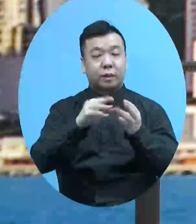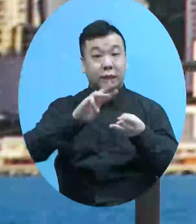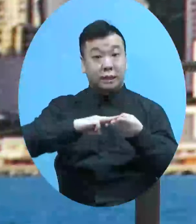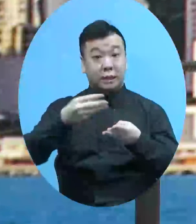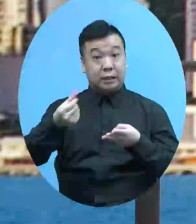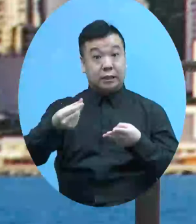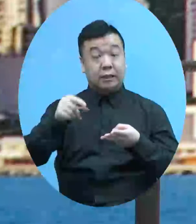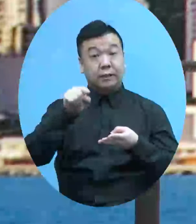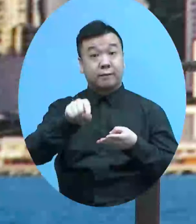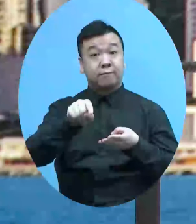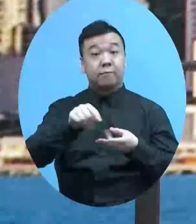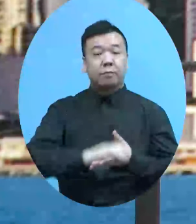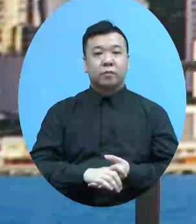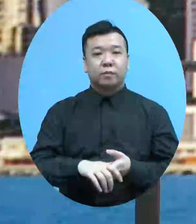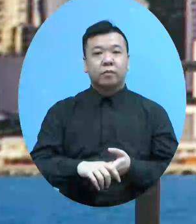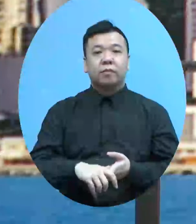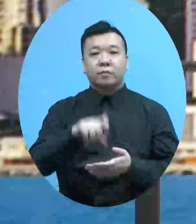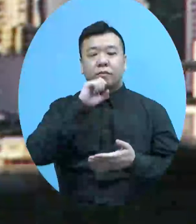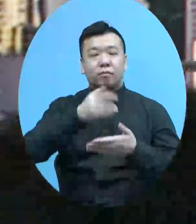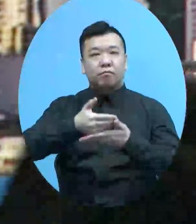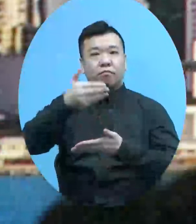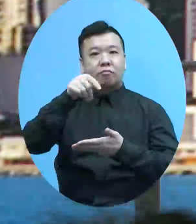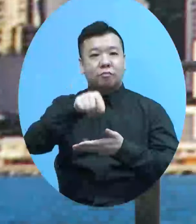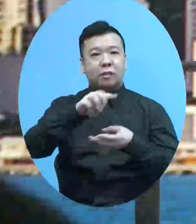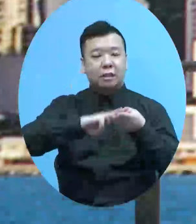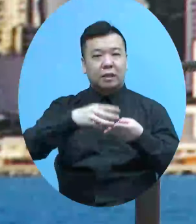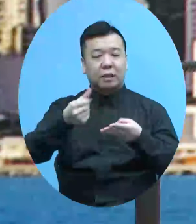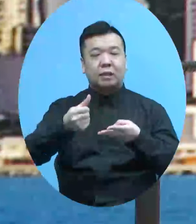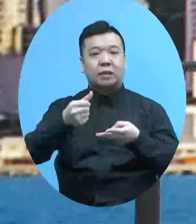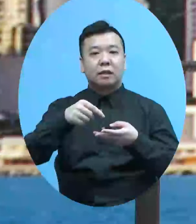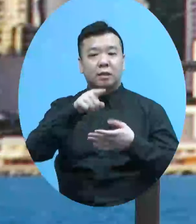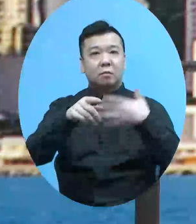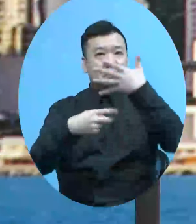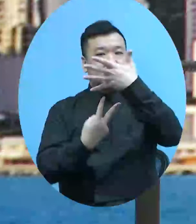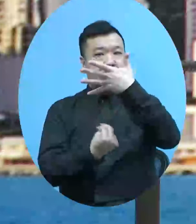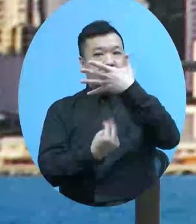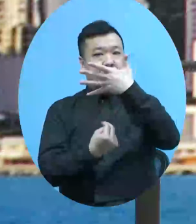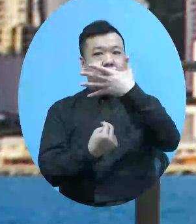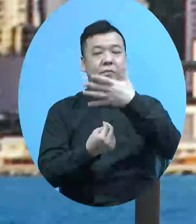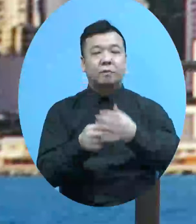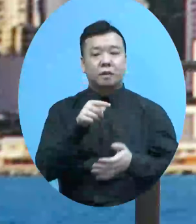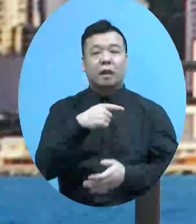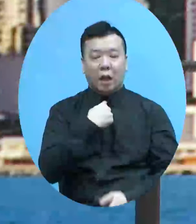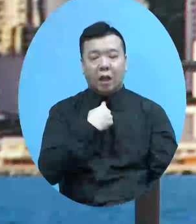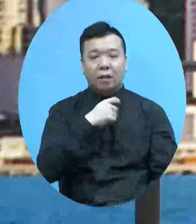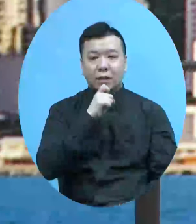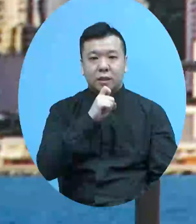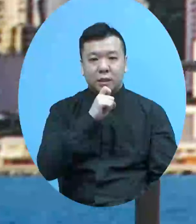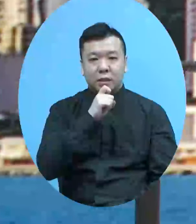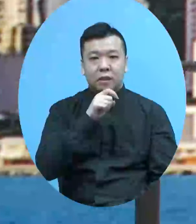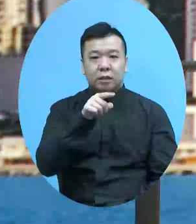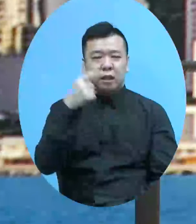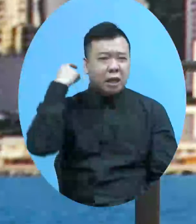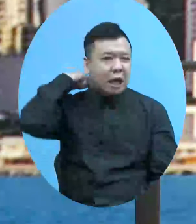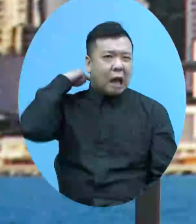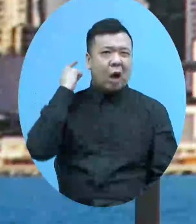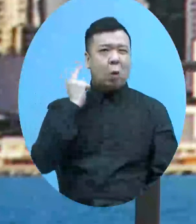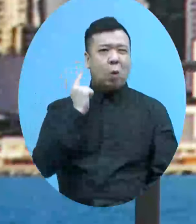村的六泉樓她在5月22日就開始有點咳和背部痛